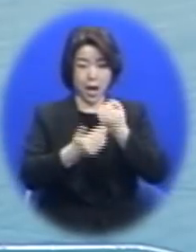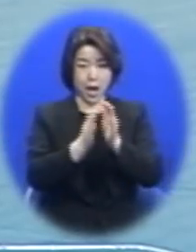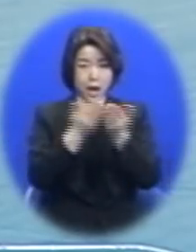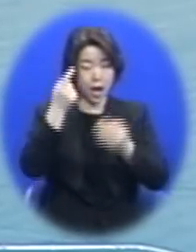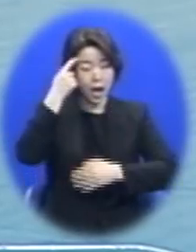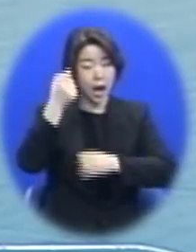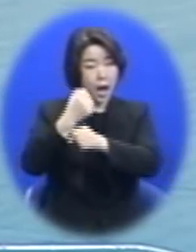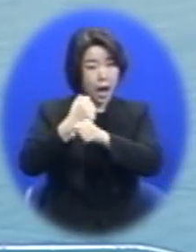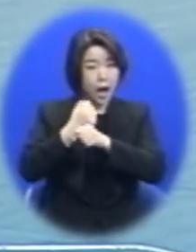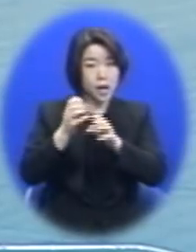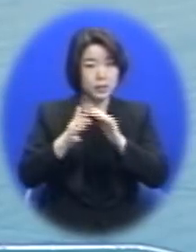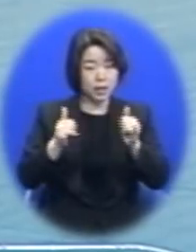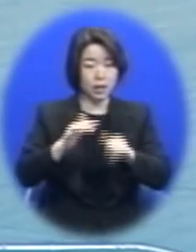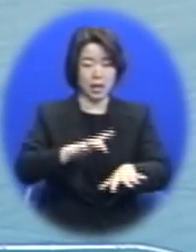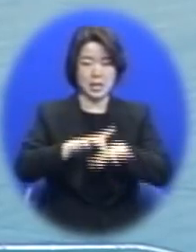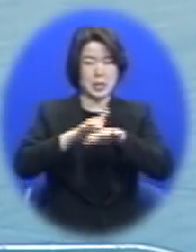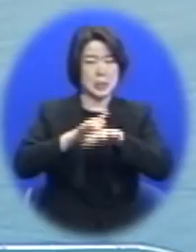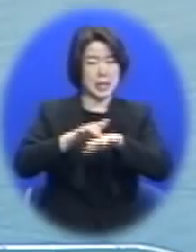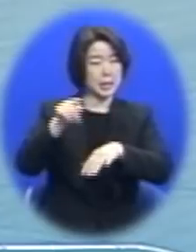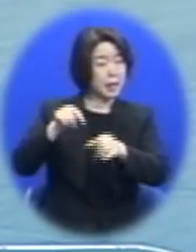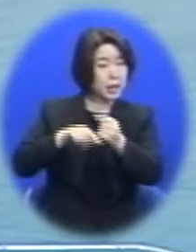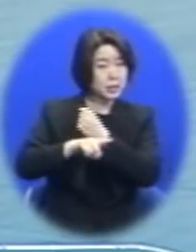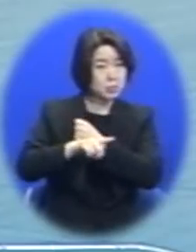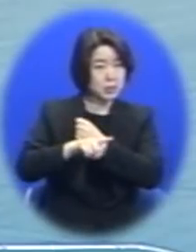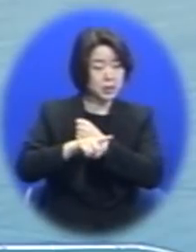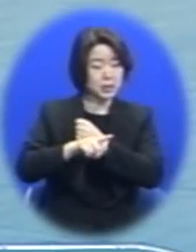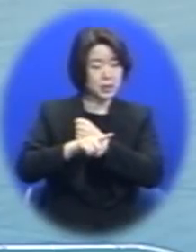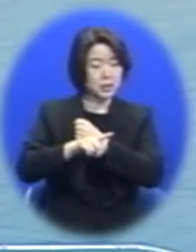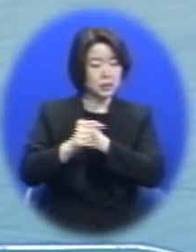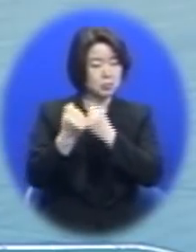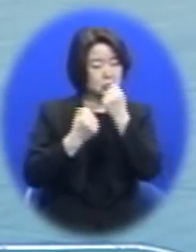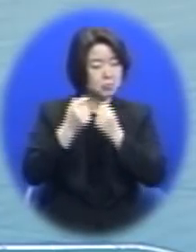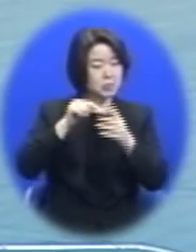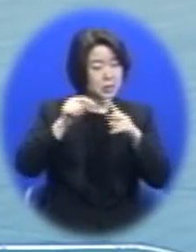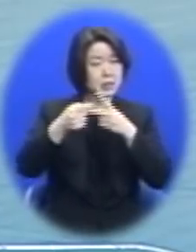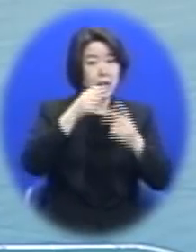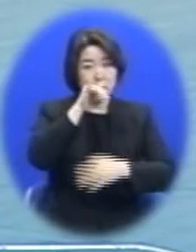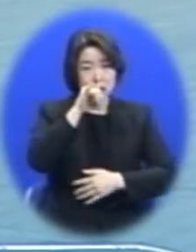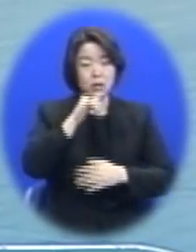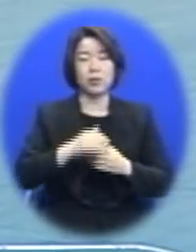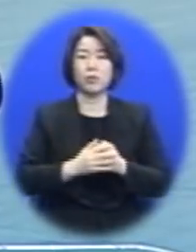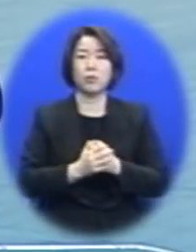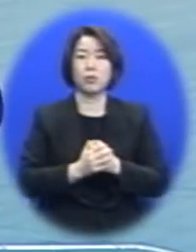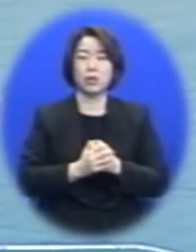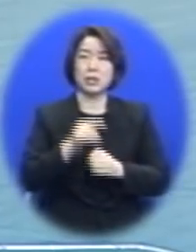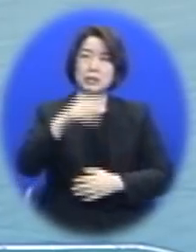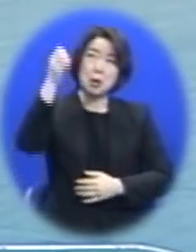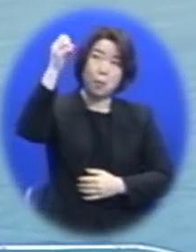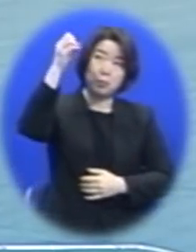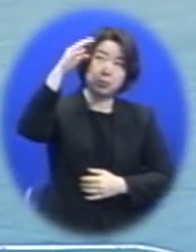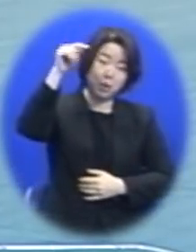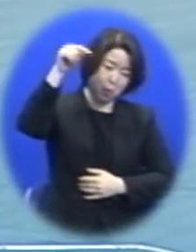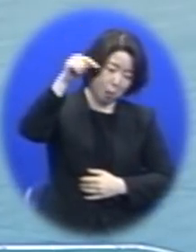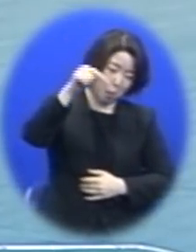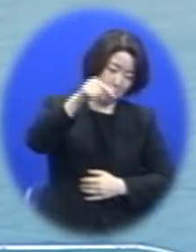사탄 을 의미한다고 들 그렇게 해석합니다 그 결이 이 무저갱